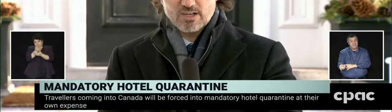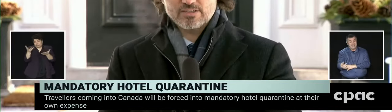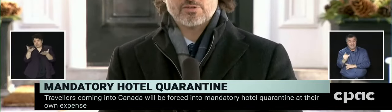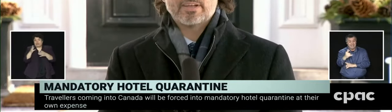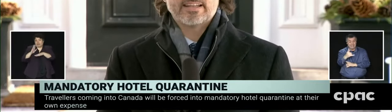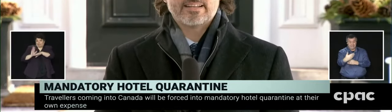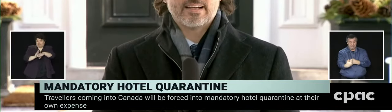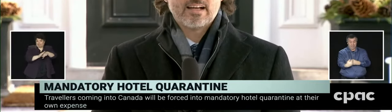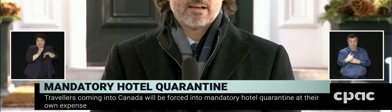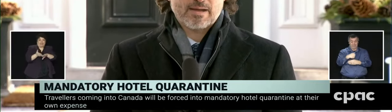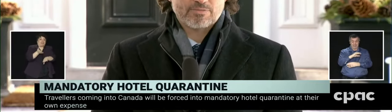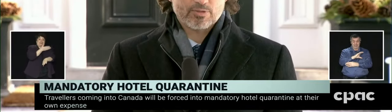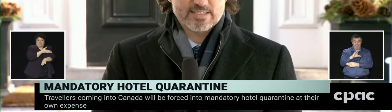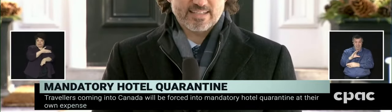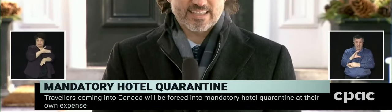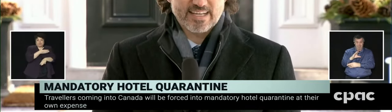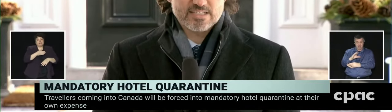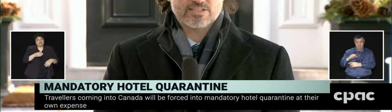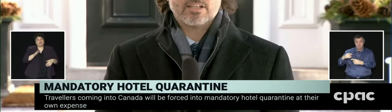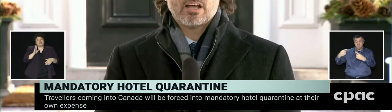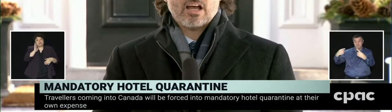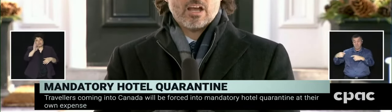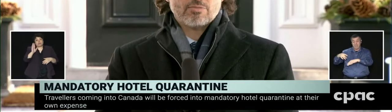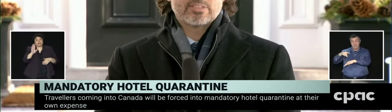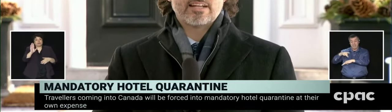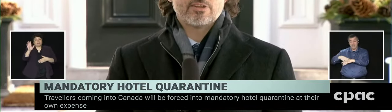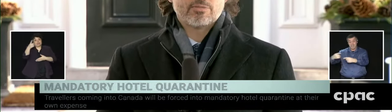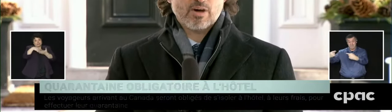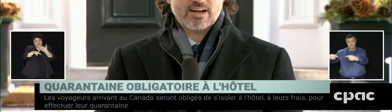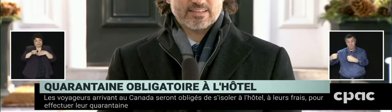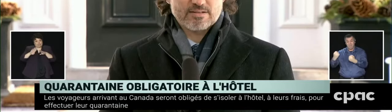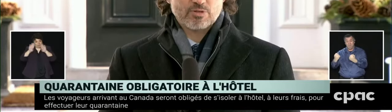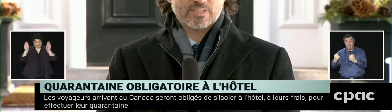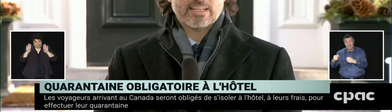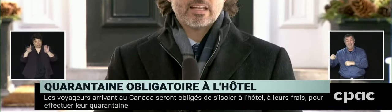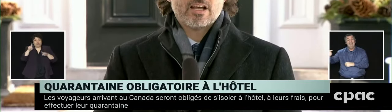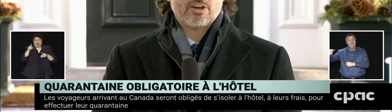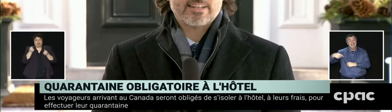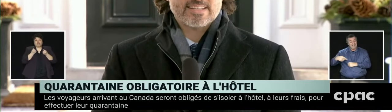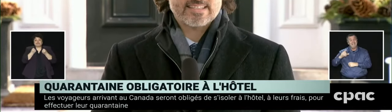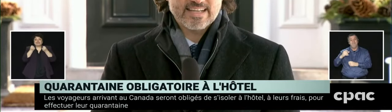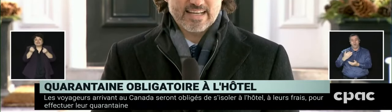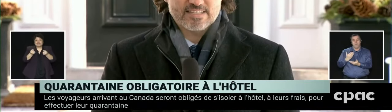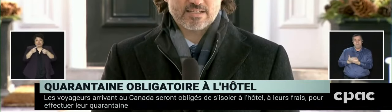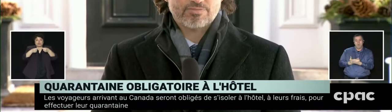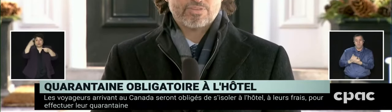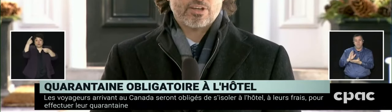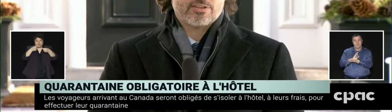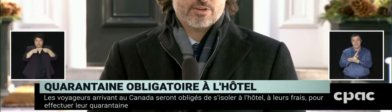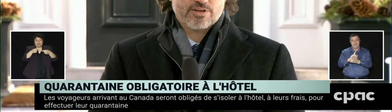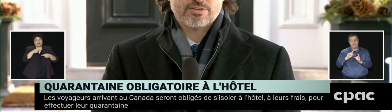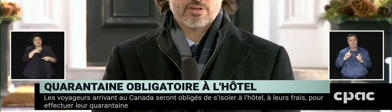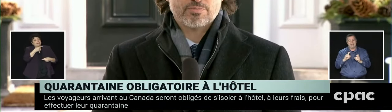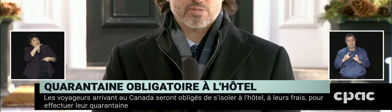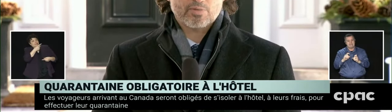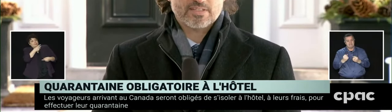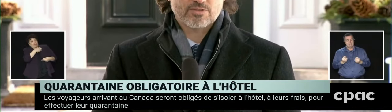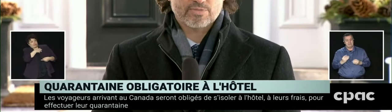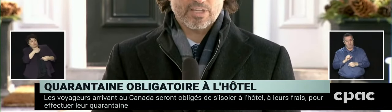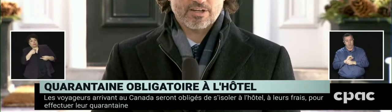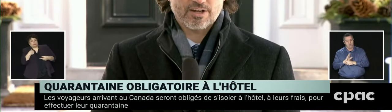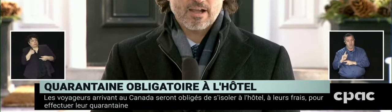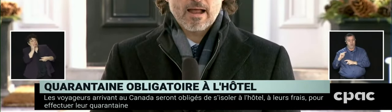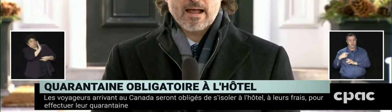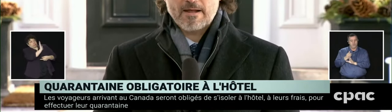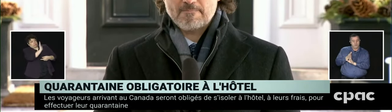vous rentrez au Canada par frontière terrestre, vous allez devoir démontrer un test négatif depuis